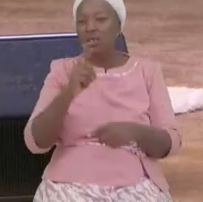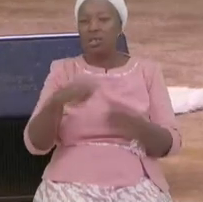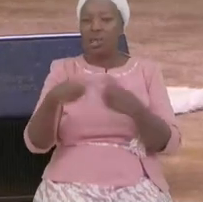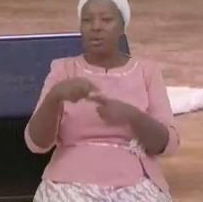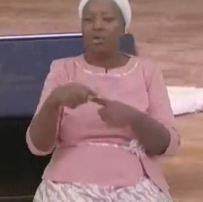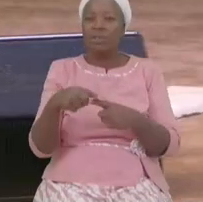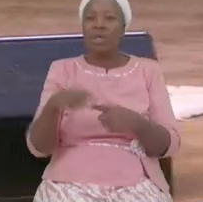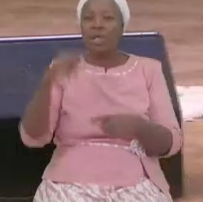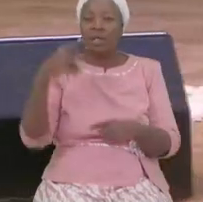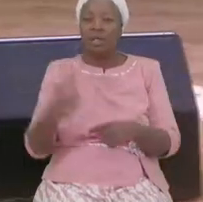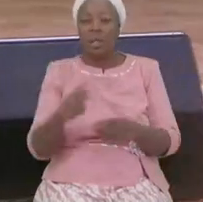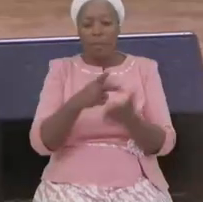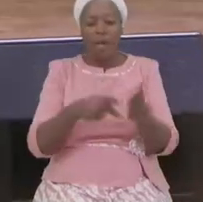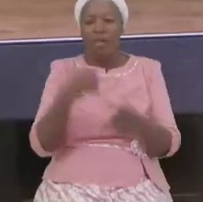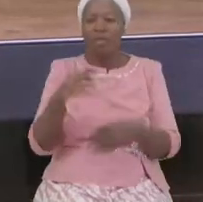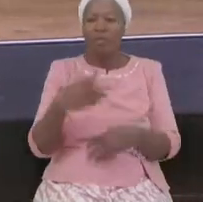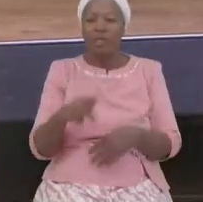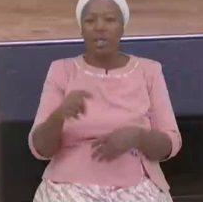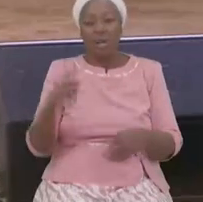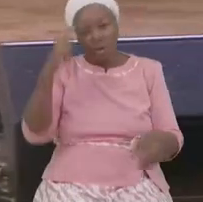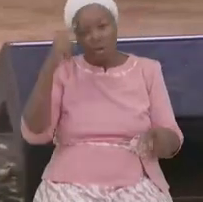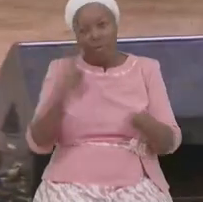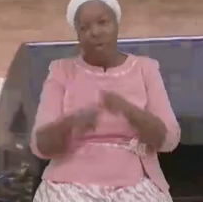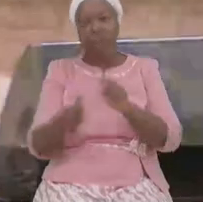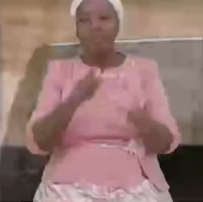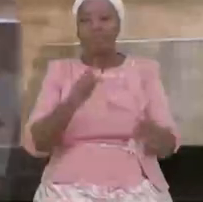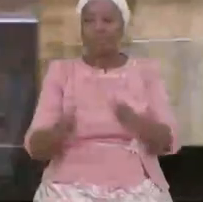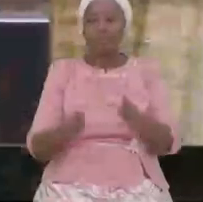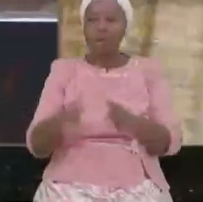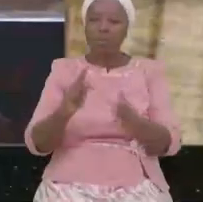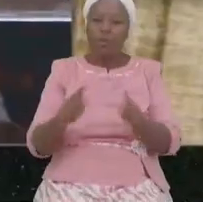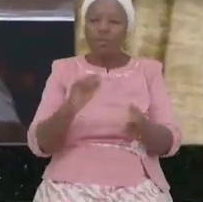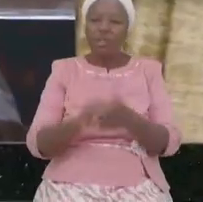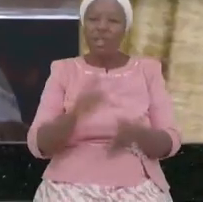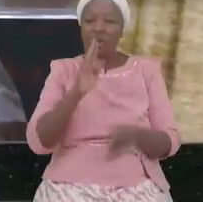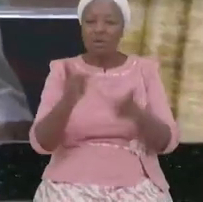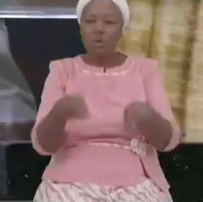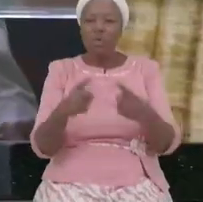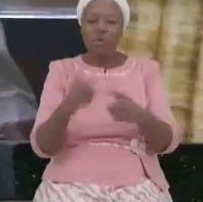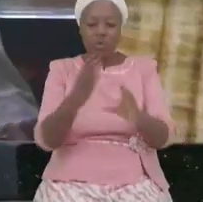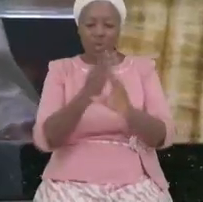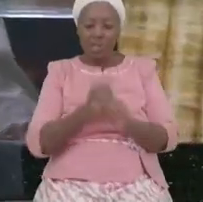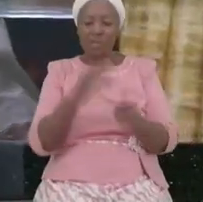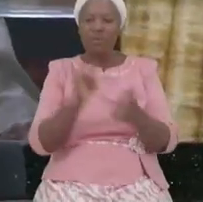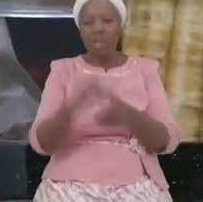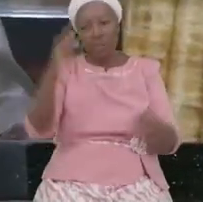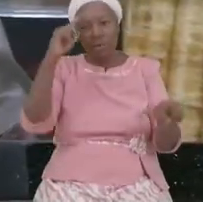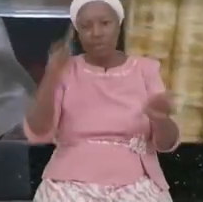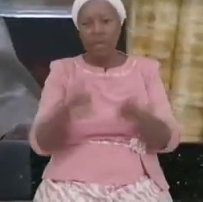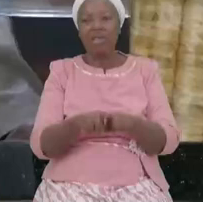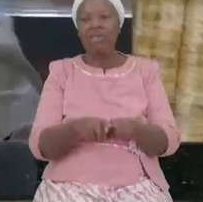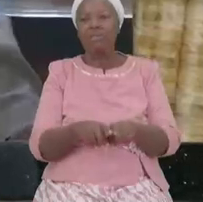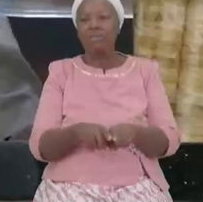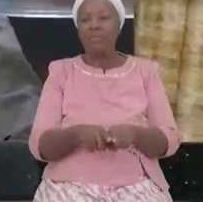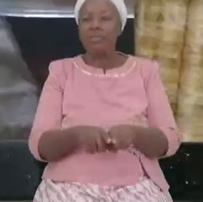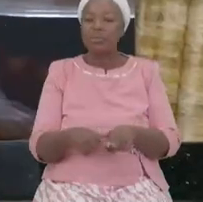du rôle de celui qui a préparé l'alliance. ceux qui sont les bénéficiaires de